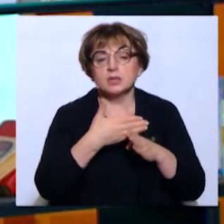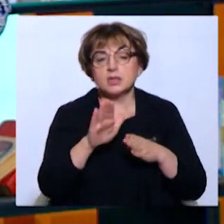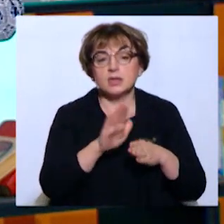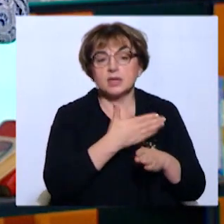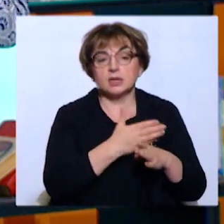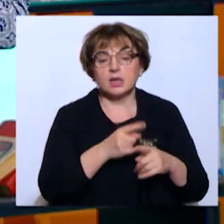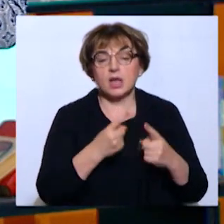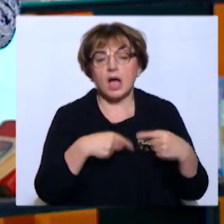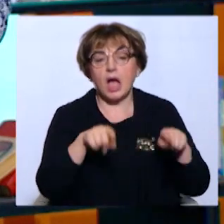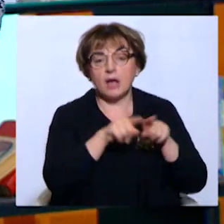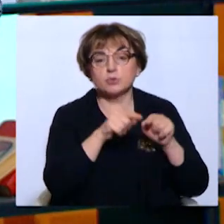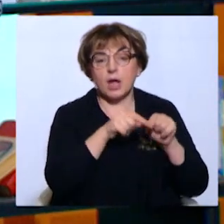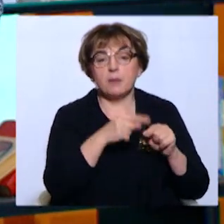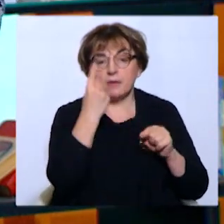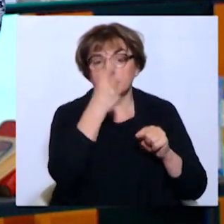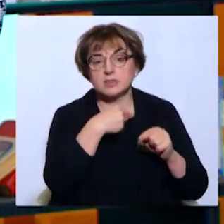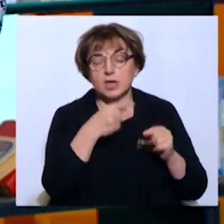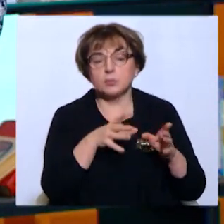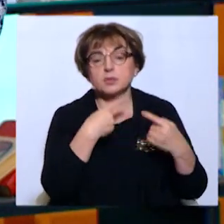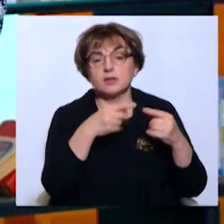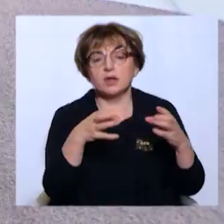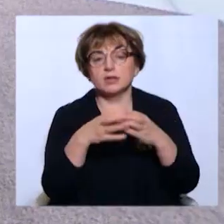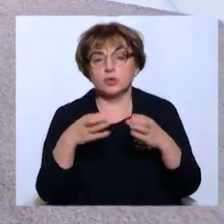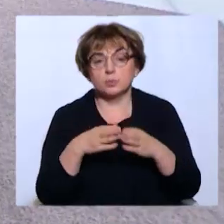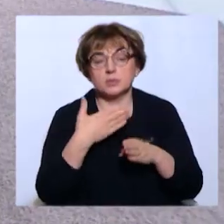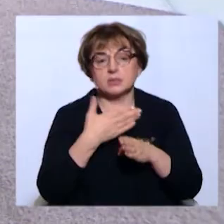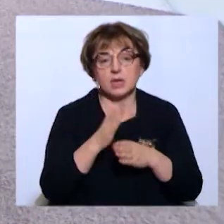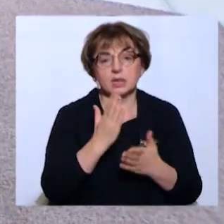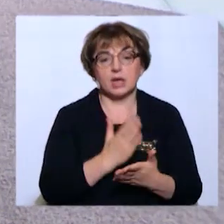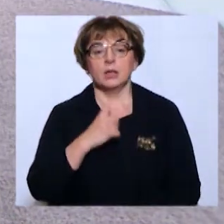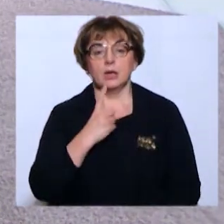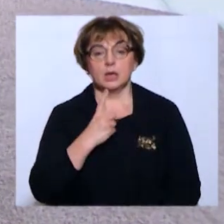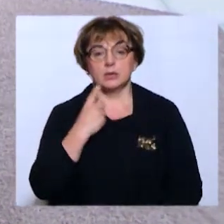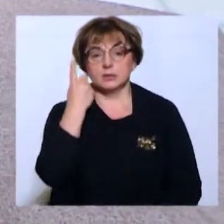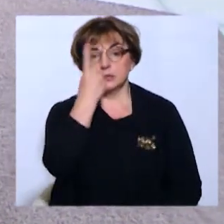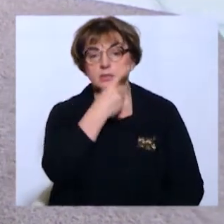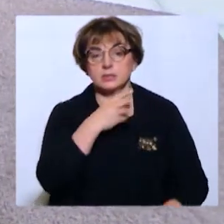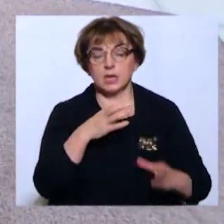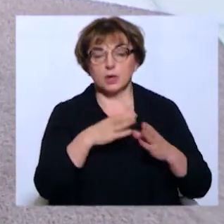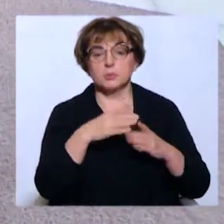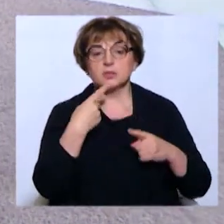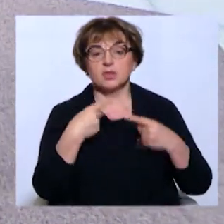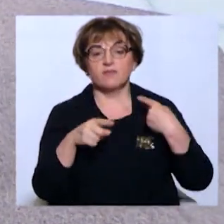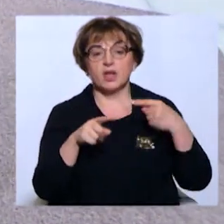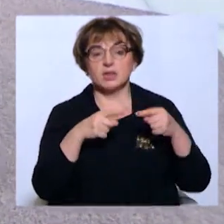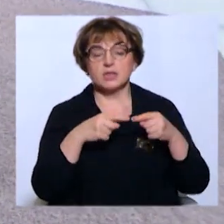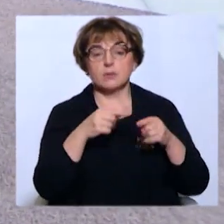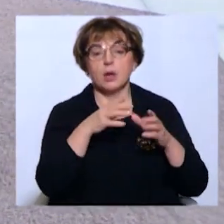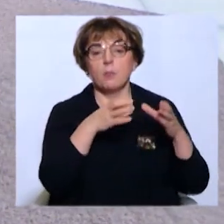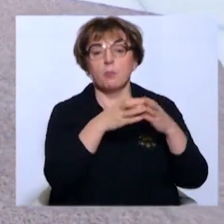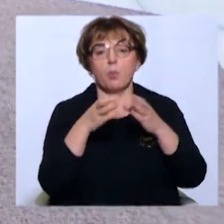არიან ამავე სახეობის სხვა დაჯგუფებებისაგან. ერთი სახეობის სხვადასხვა პოპულაციების